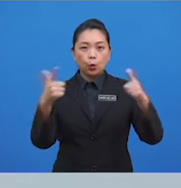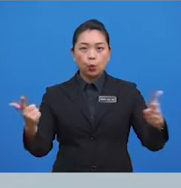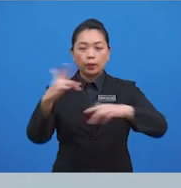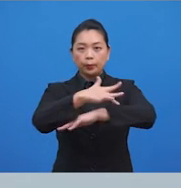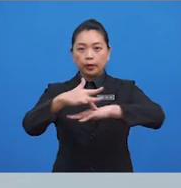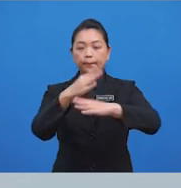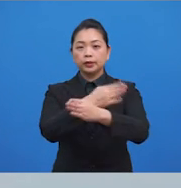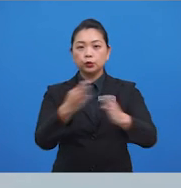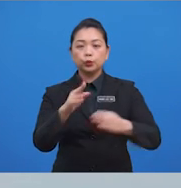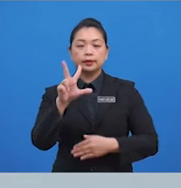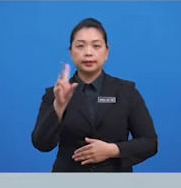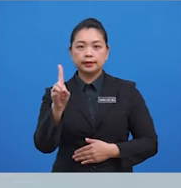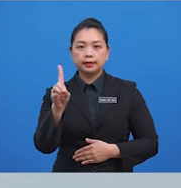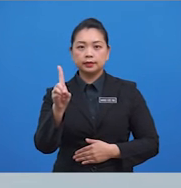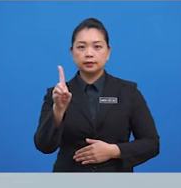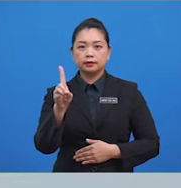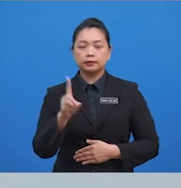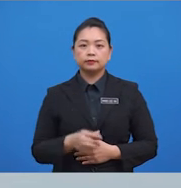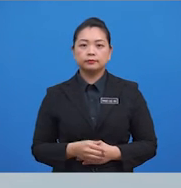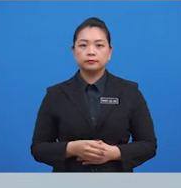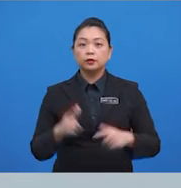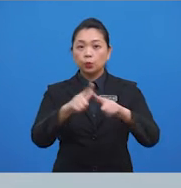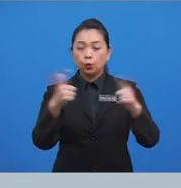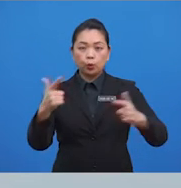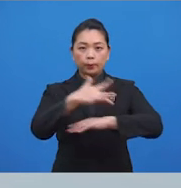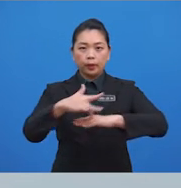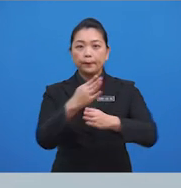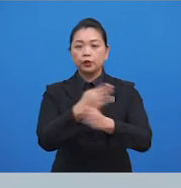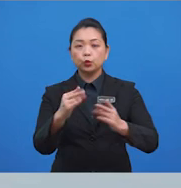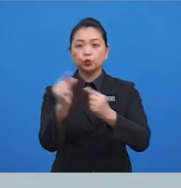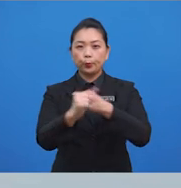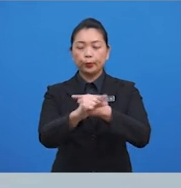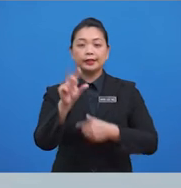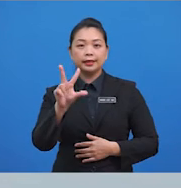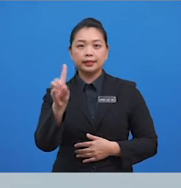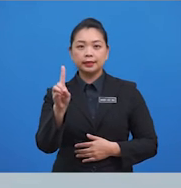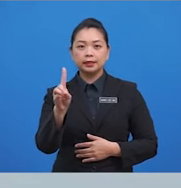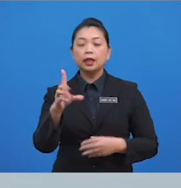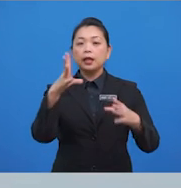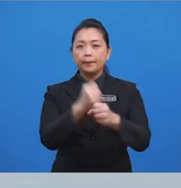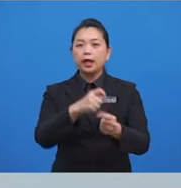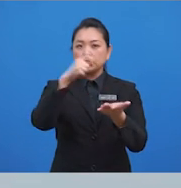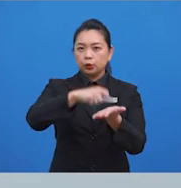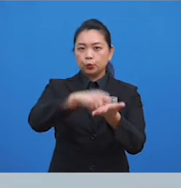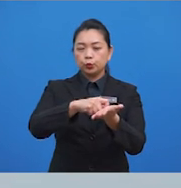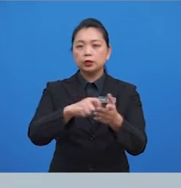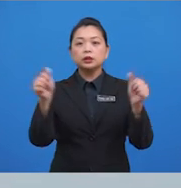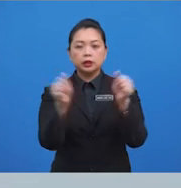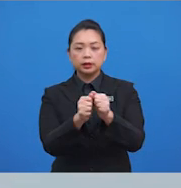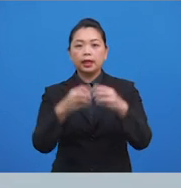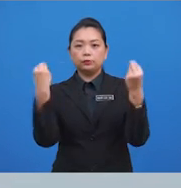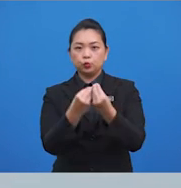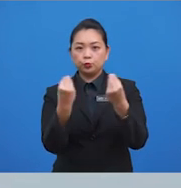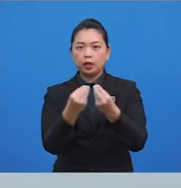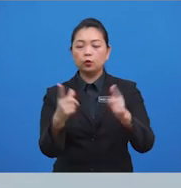luas permukaan bentuk tiga dimensi. Luas permukaan bentuk geometri tiga dimensi dapat dihitung